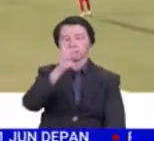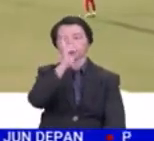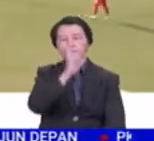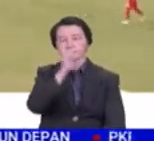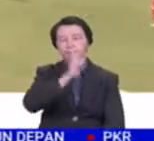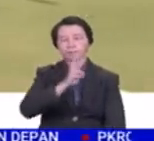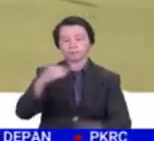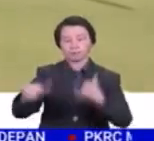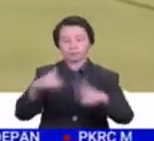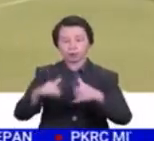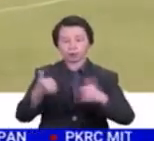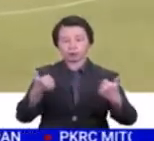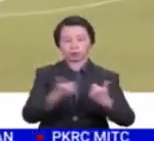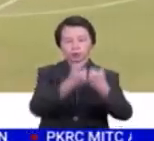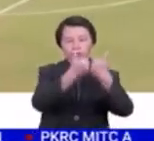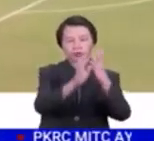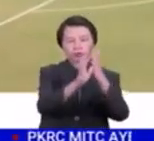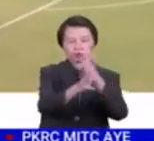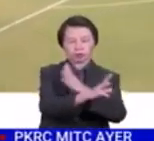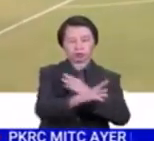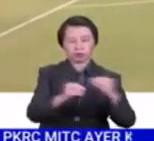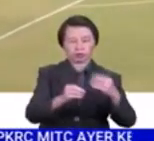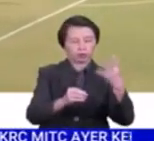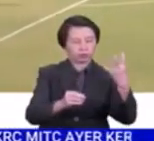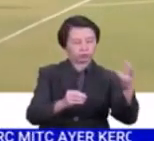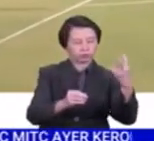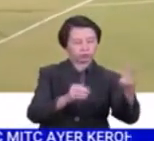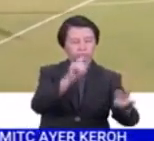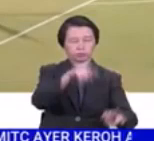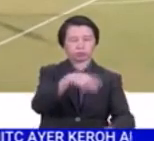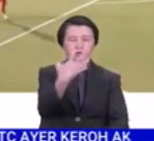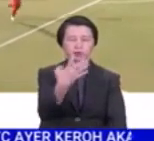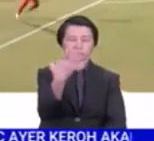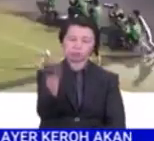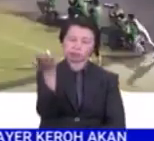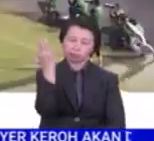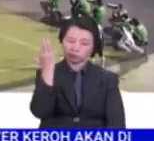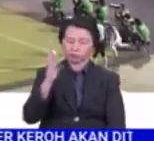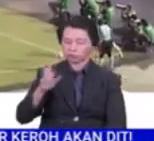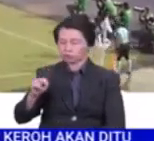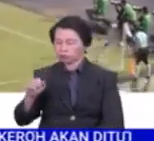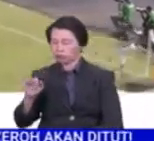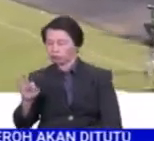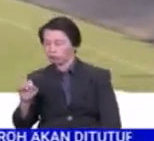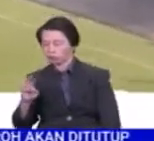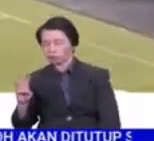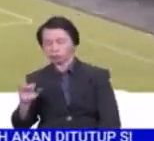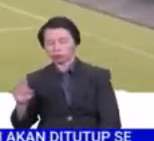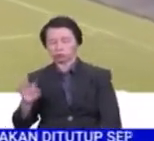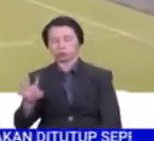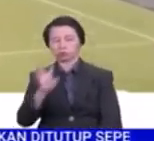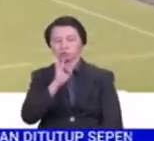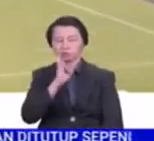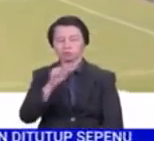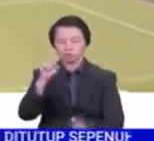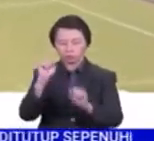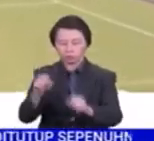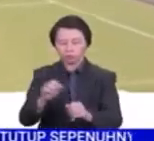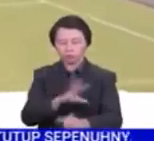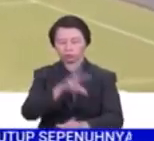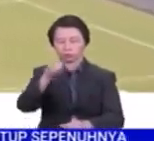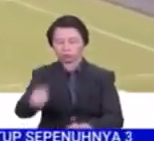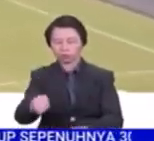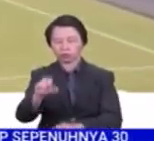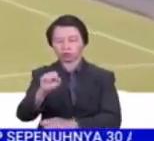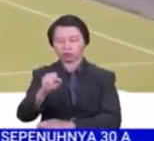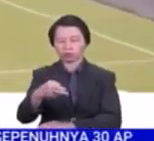merah ketika aksi menentang srawa inited 17april pas menurutnya fuzzy tugas di posisi penyerang itu mampu diisi